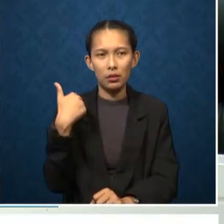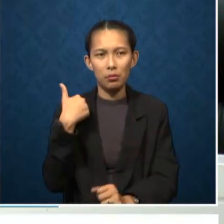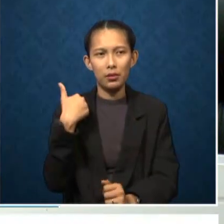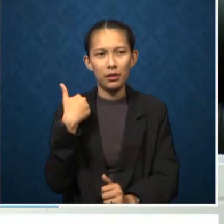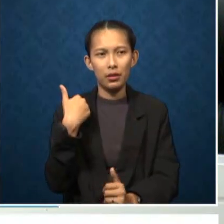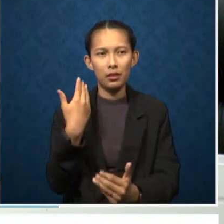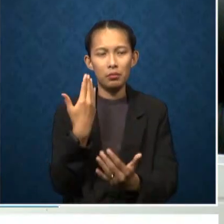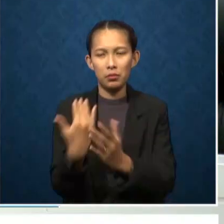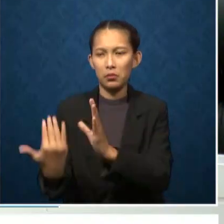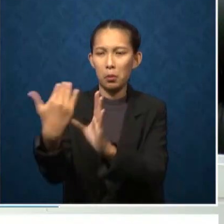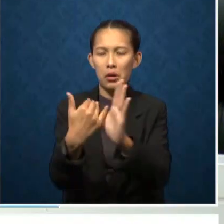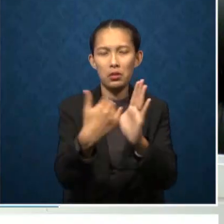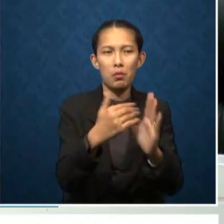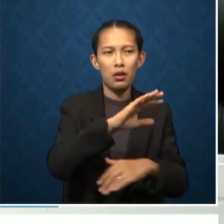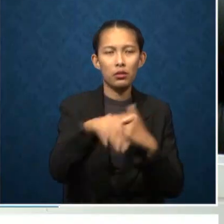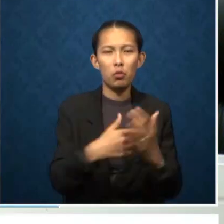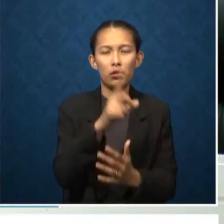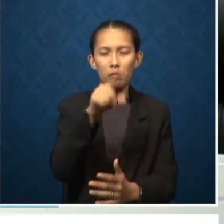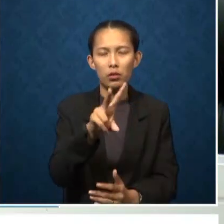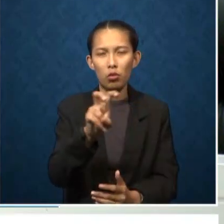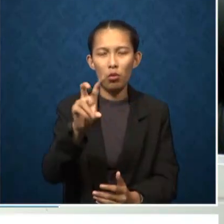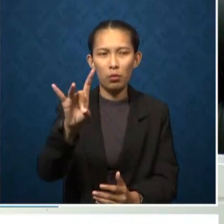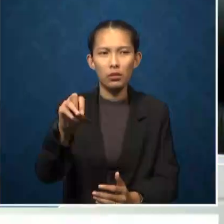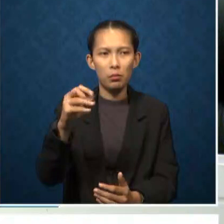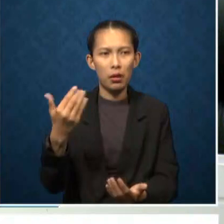ครถึง 1,688 ผลงานได้รับรางวัล